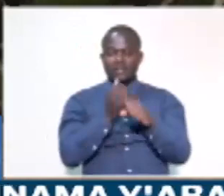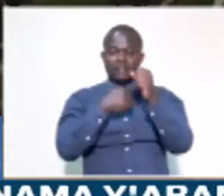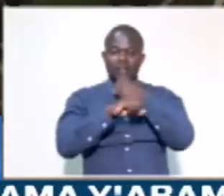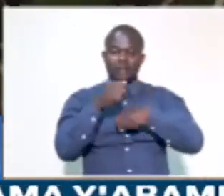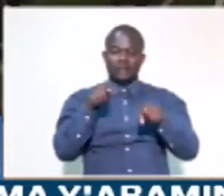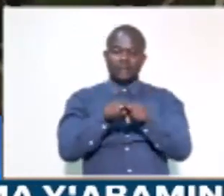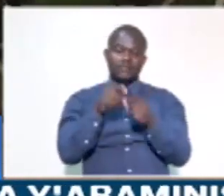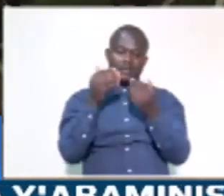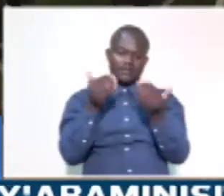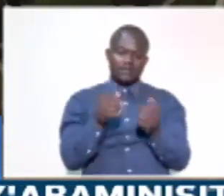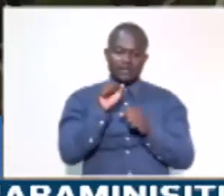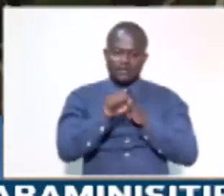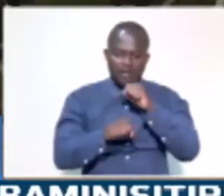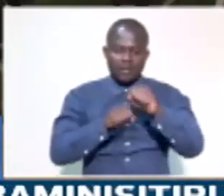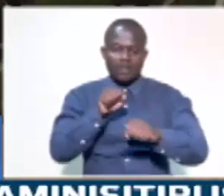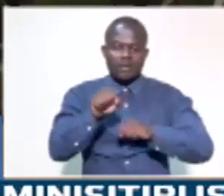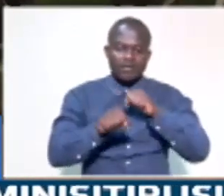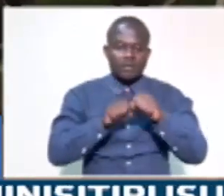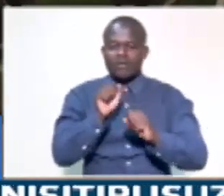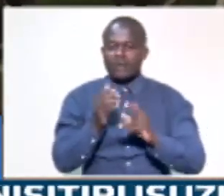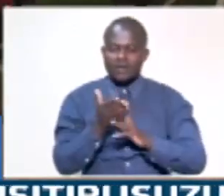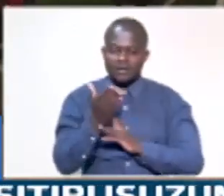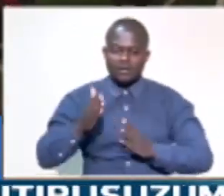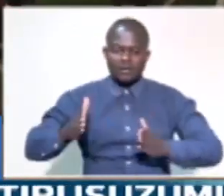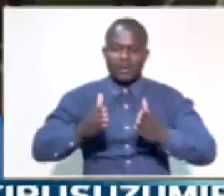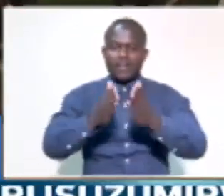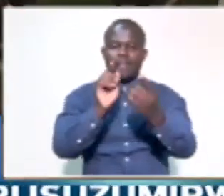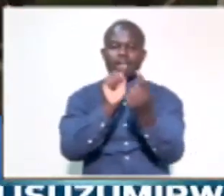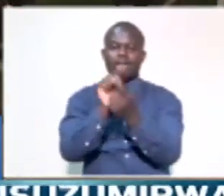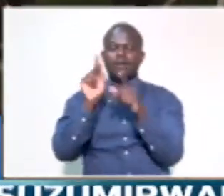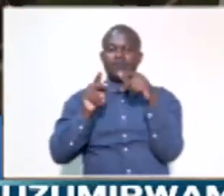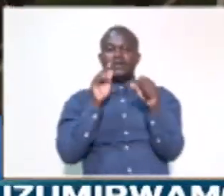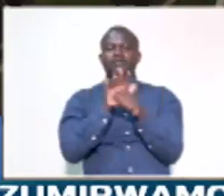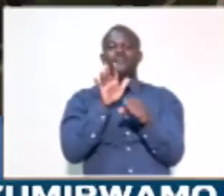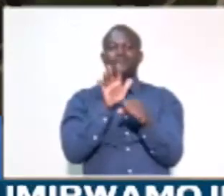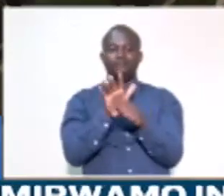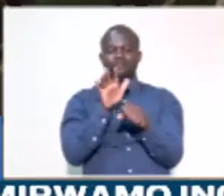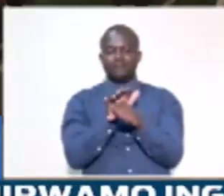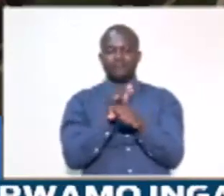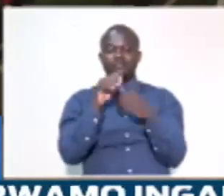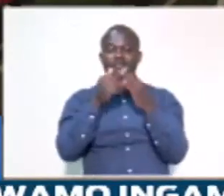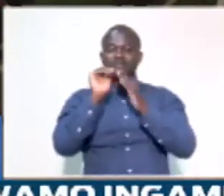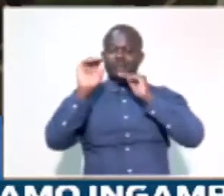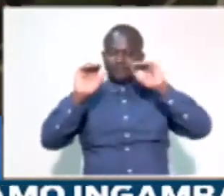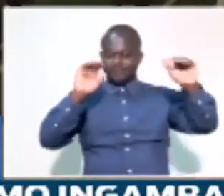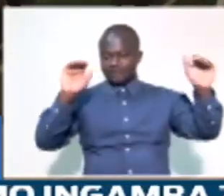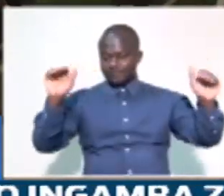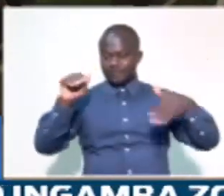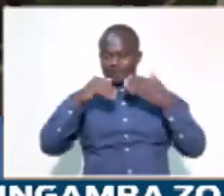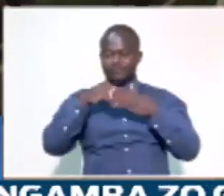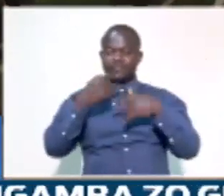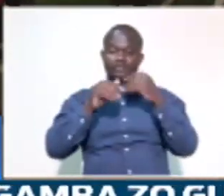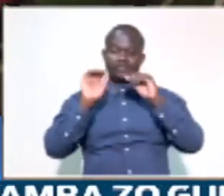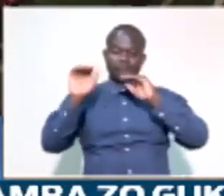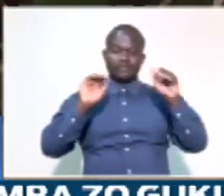nk'iki ngiki rero cy'amagare urumva aba banyonga banyura mu mihanda bagahura n'abaturage abantu bakabaza ibibazo. Uko babaza